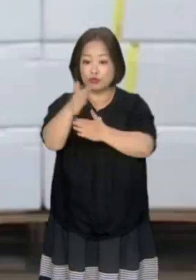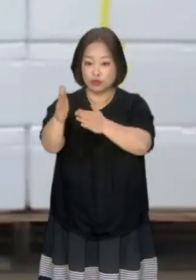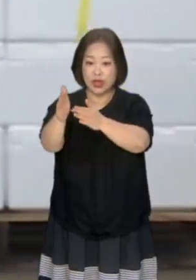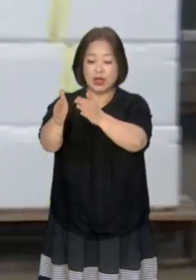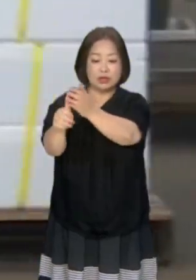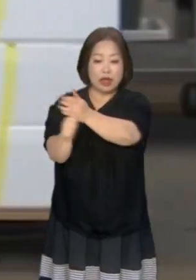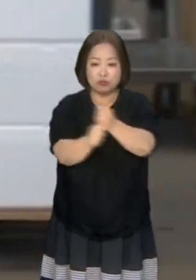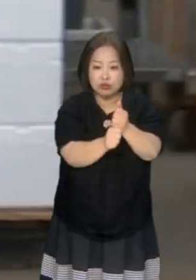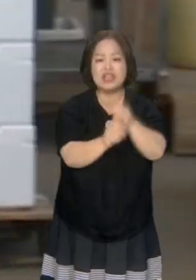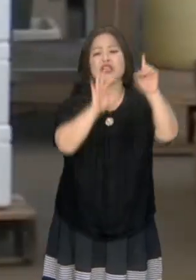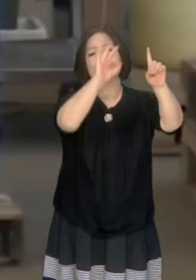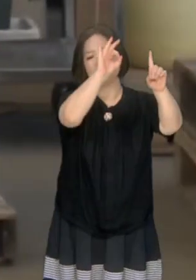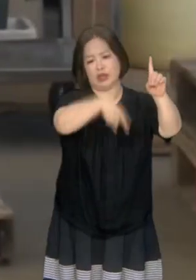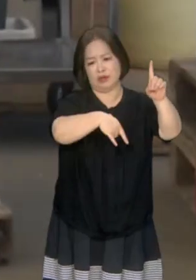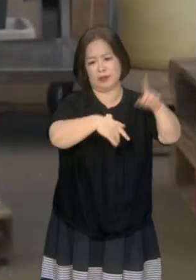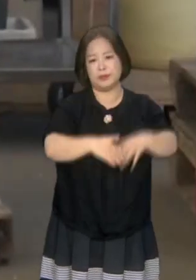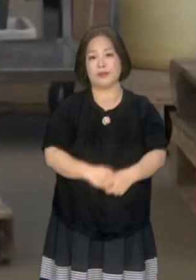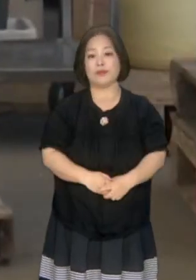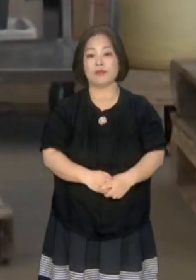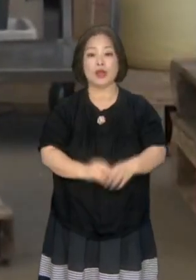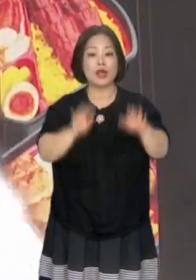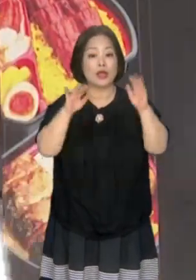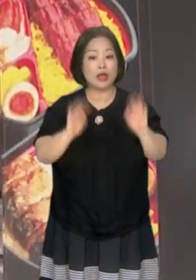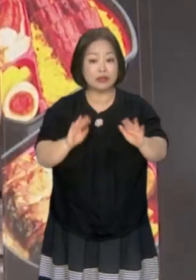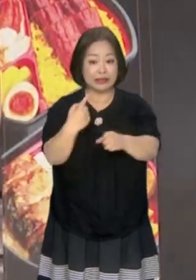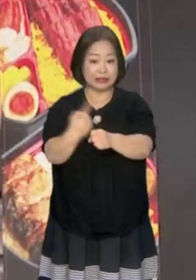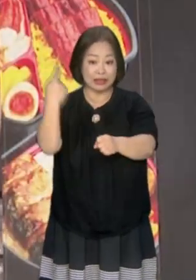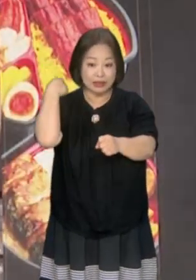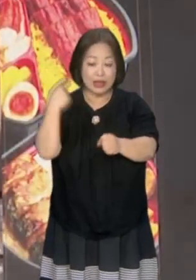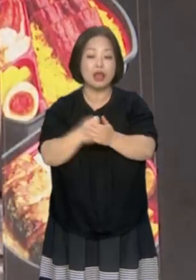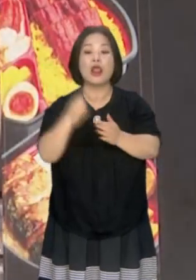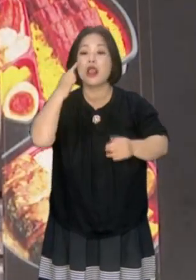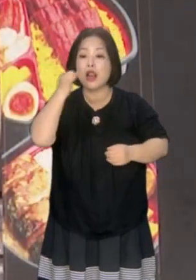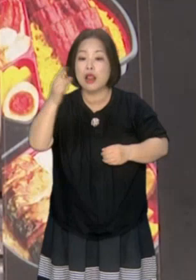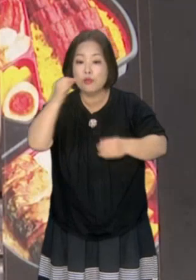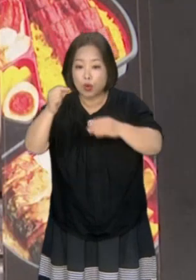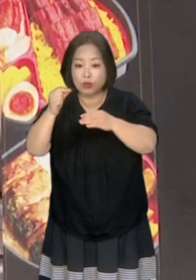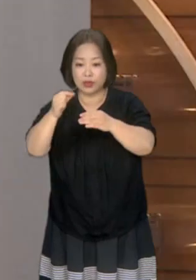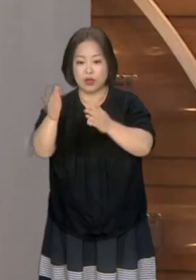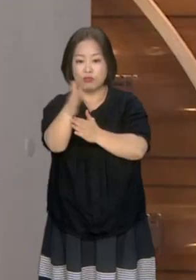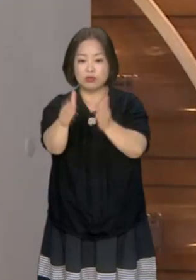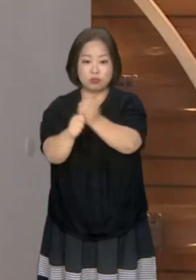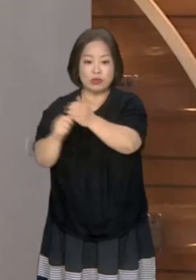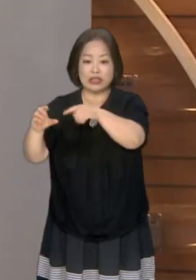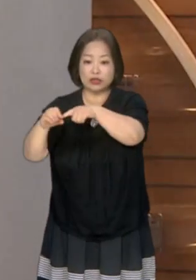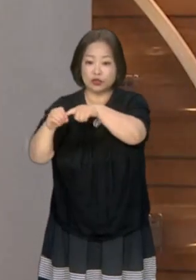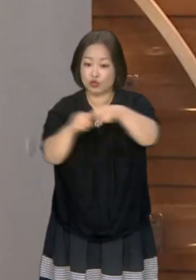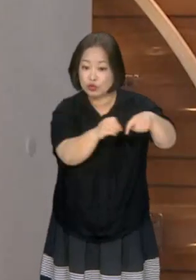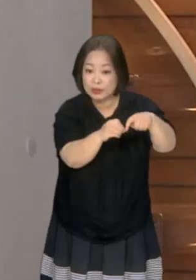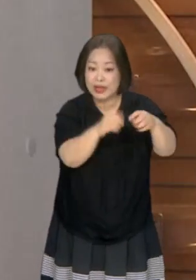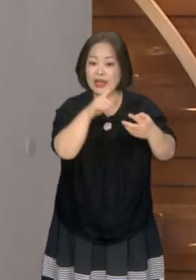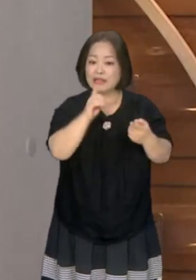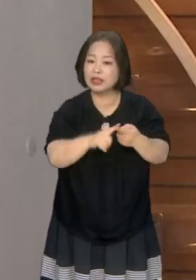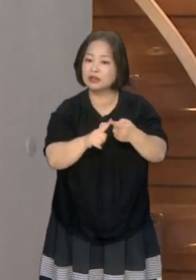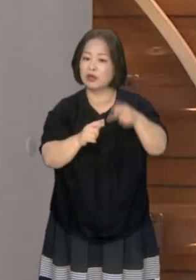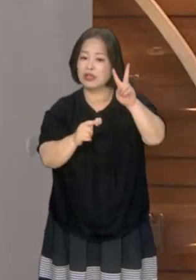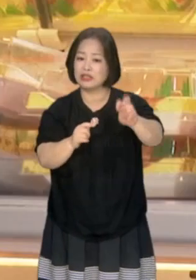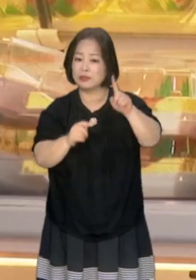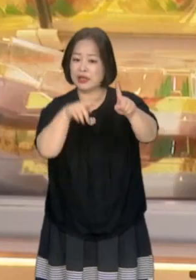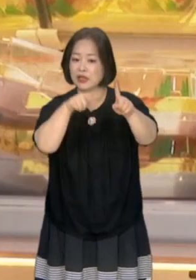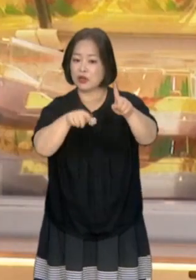최대 수입국이기 때문입니다. 지난해 일본의 수산물 수출액의 22.5%를